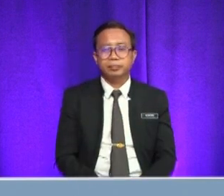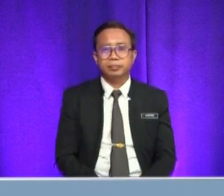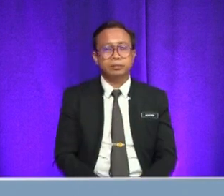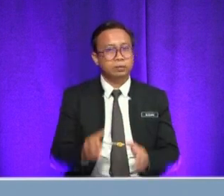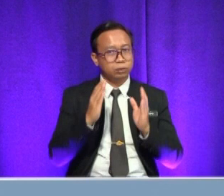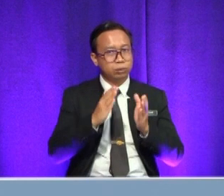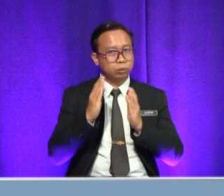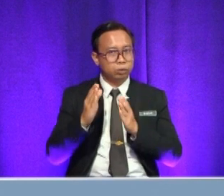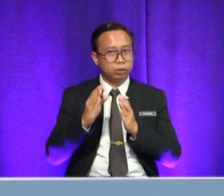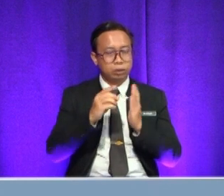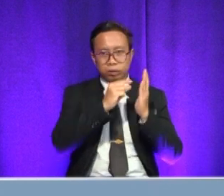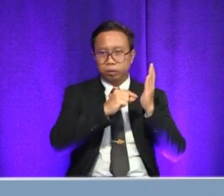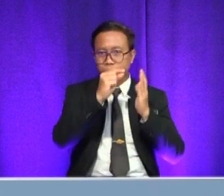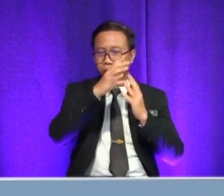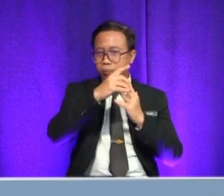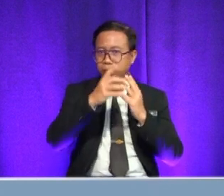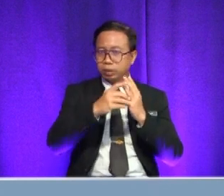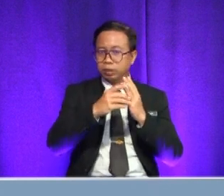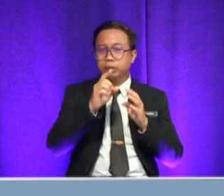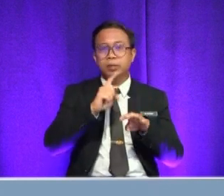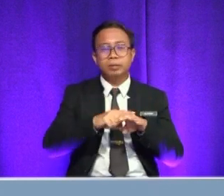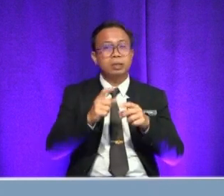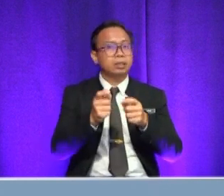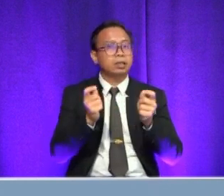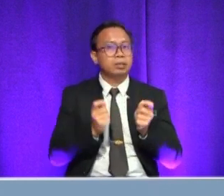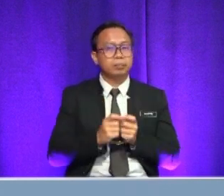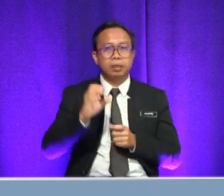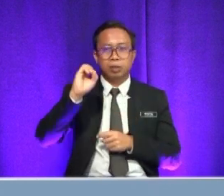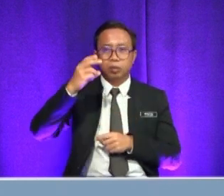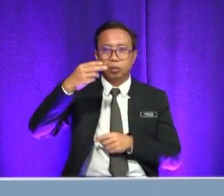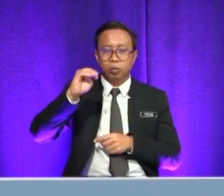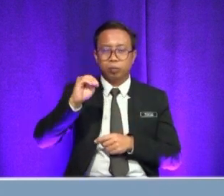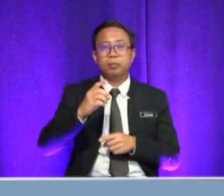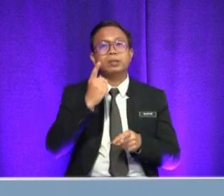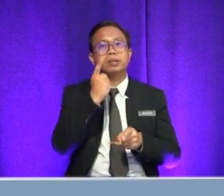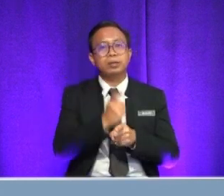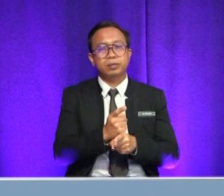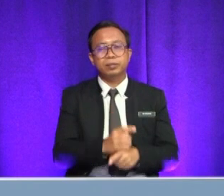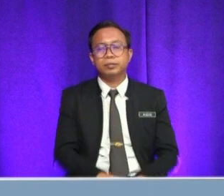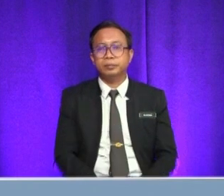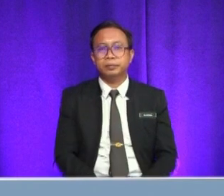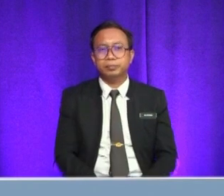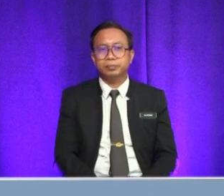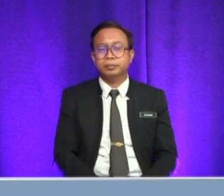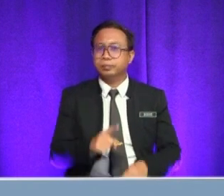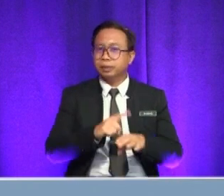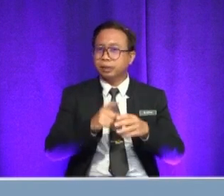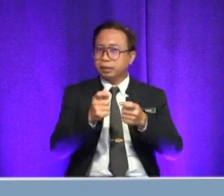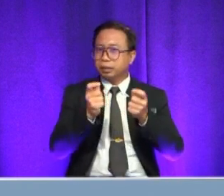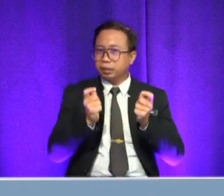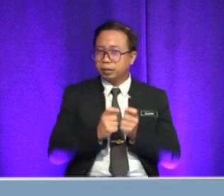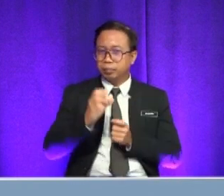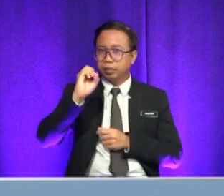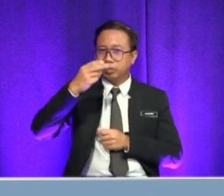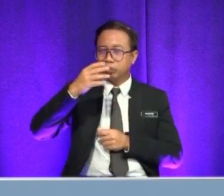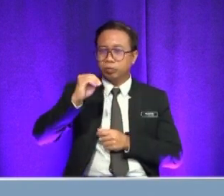Laraskan suis pilihan kedudukan pada kedudukan O. Okey, betul. Okey, laraskan suis pilihan pada kedudukan